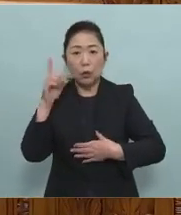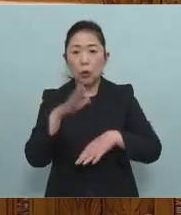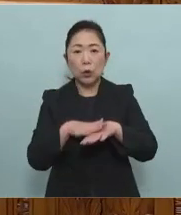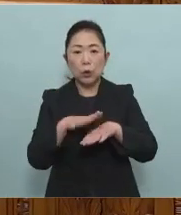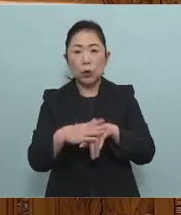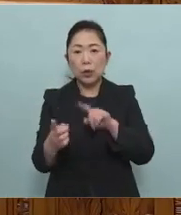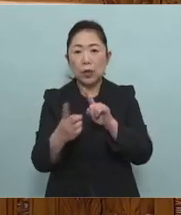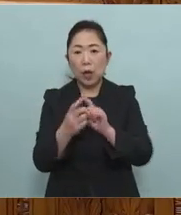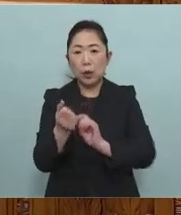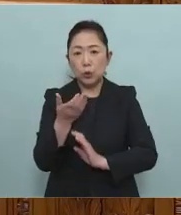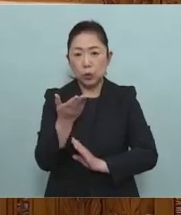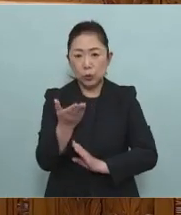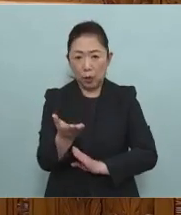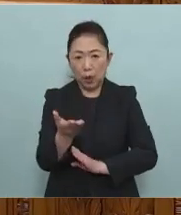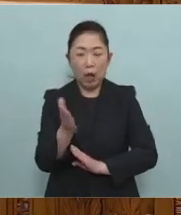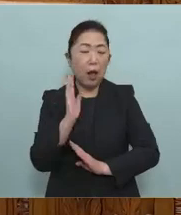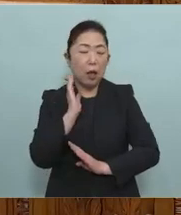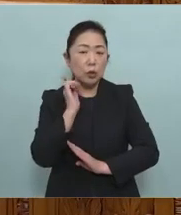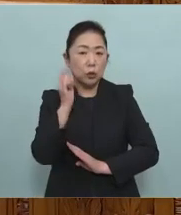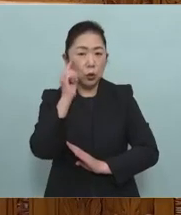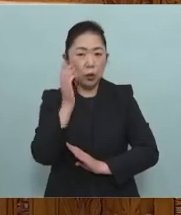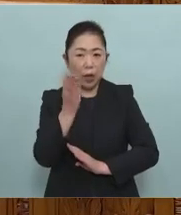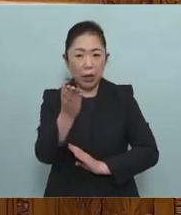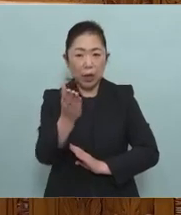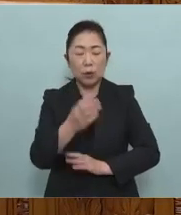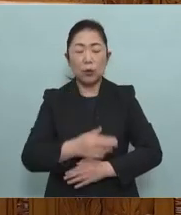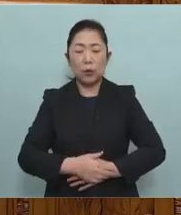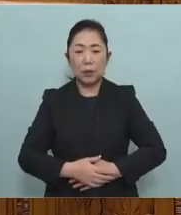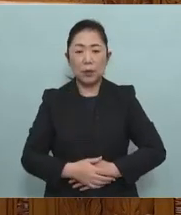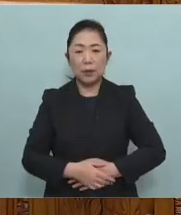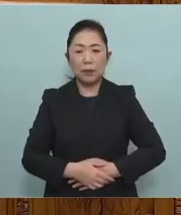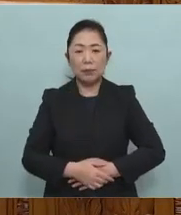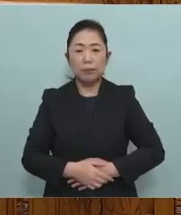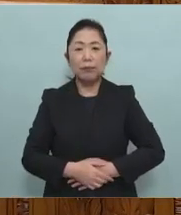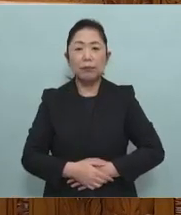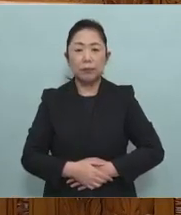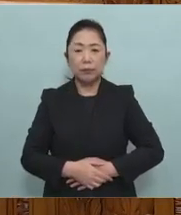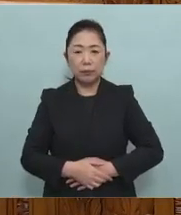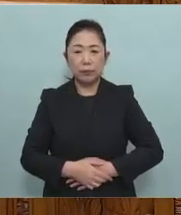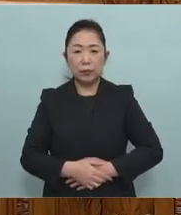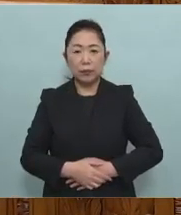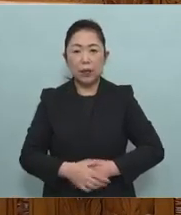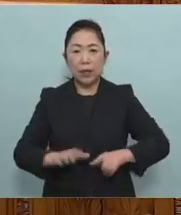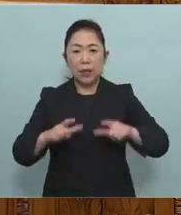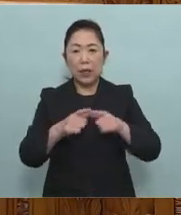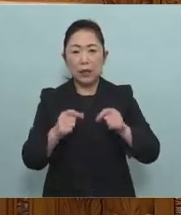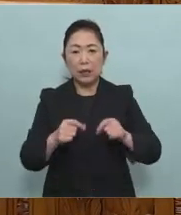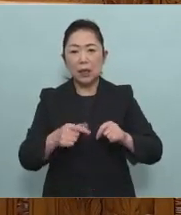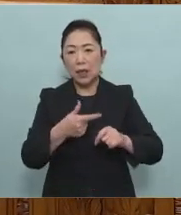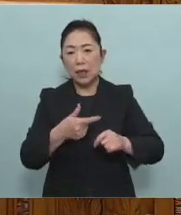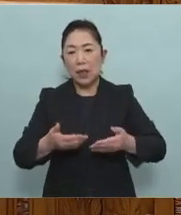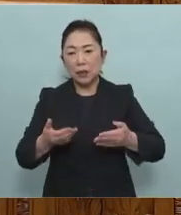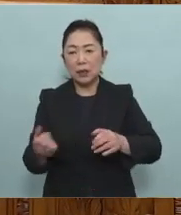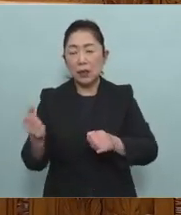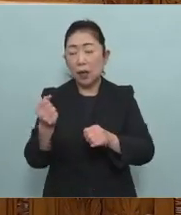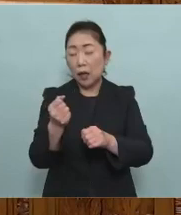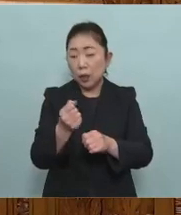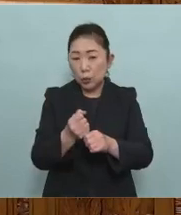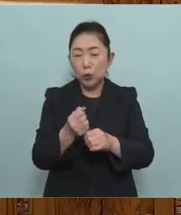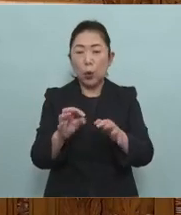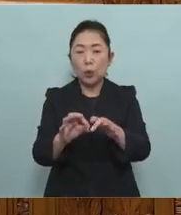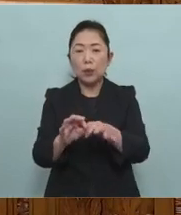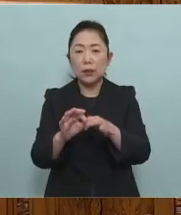対応を取られるのか、総理の見解を問います。次に、東日本大震災からの復興についてお尋ね